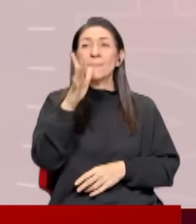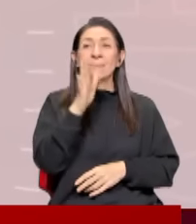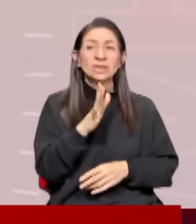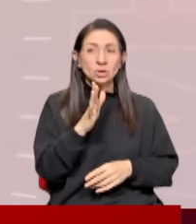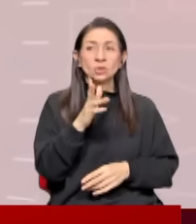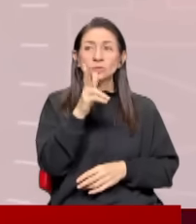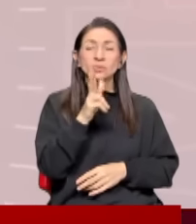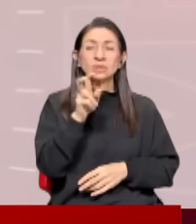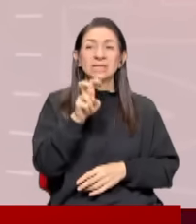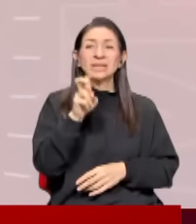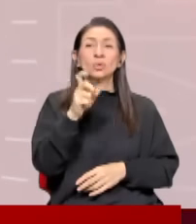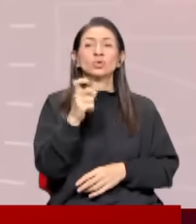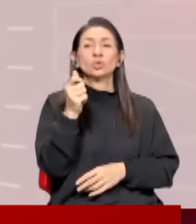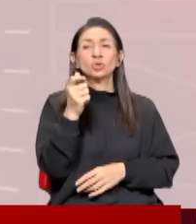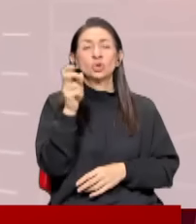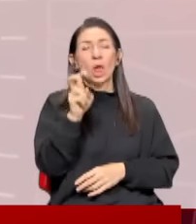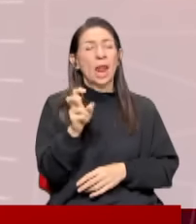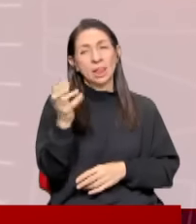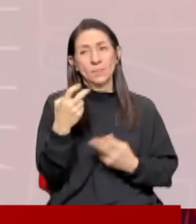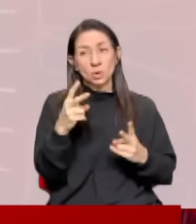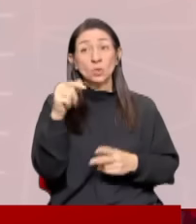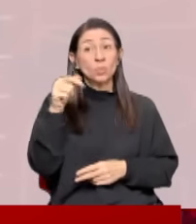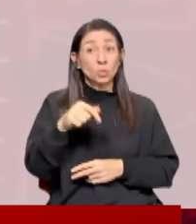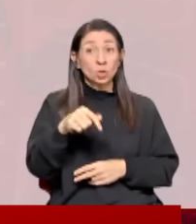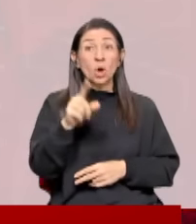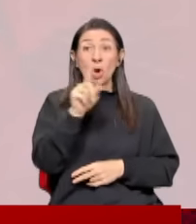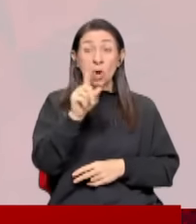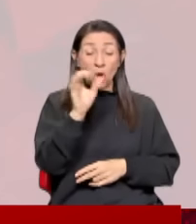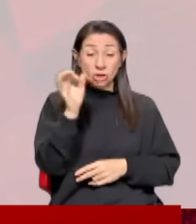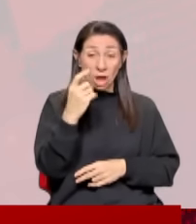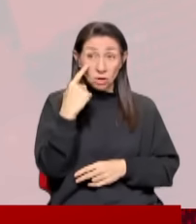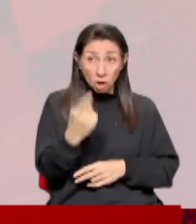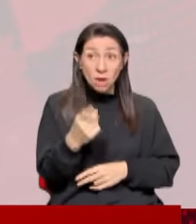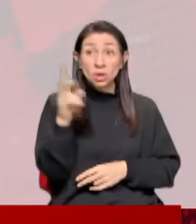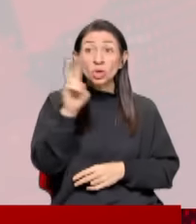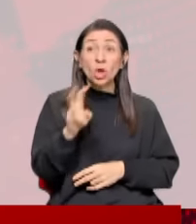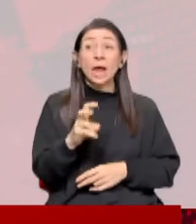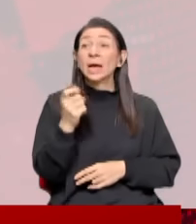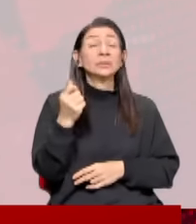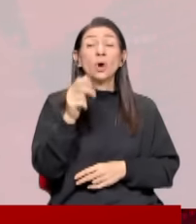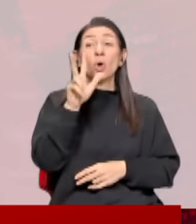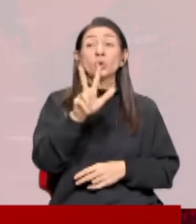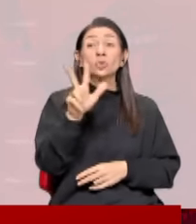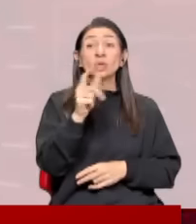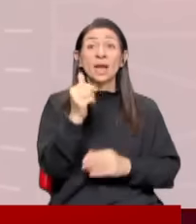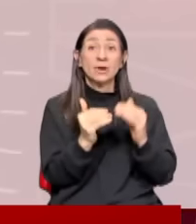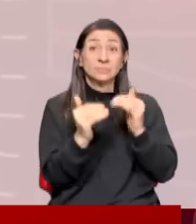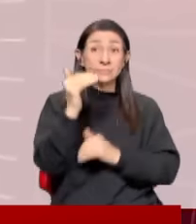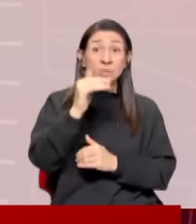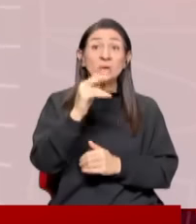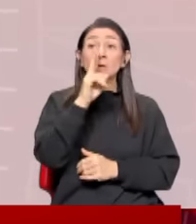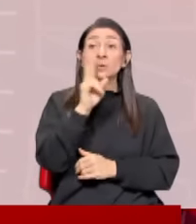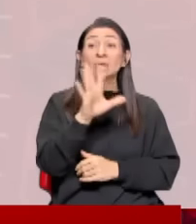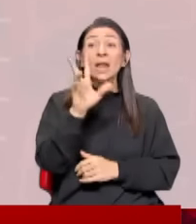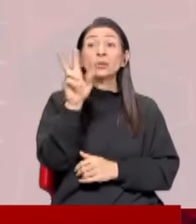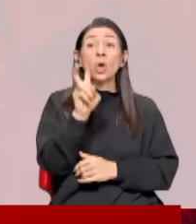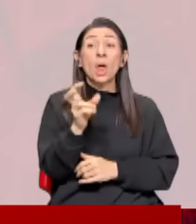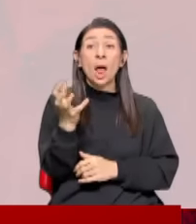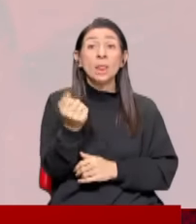lirayla 389 dolar alınabiliyordu. Bugün 10 Ocak itibariyle doların kuru 30 liraya aştı ve 250